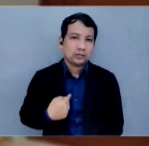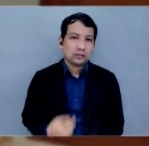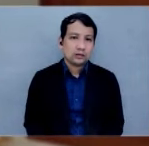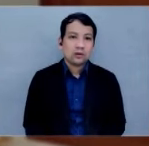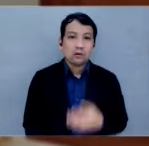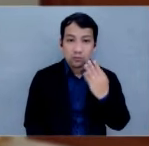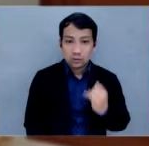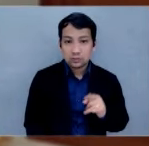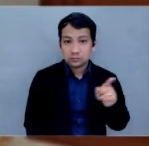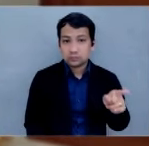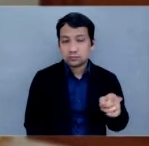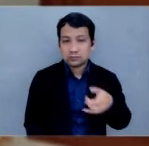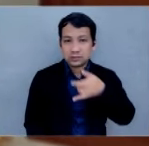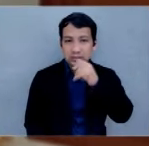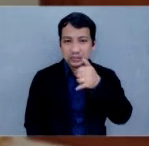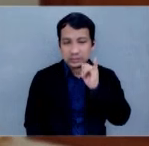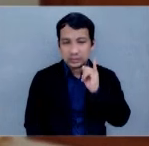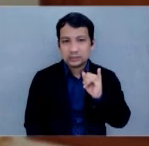kailong siya,